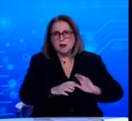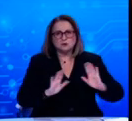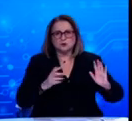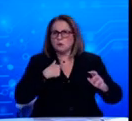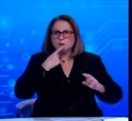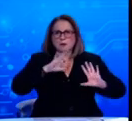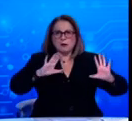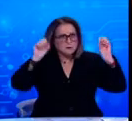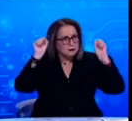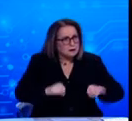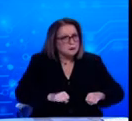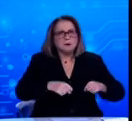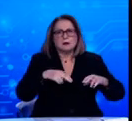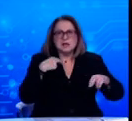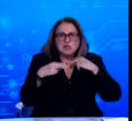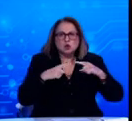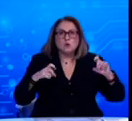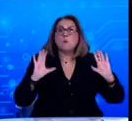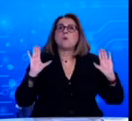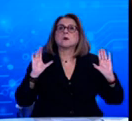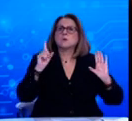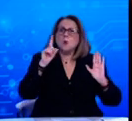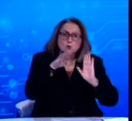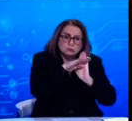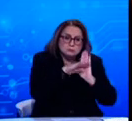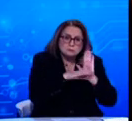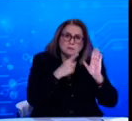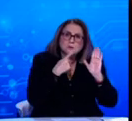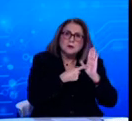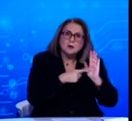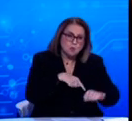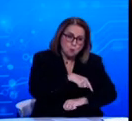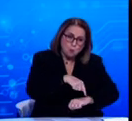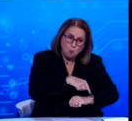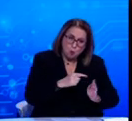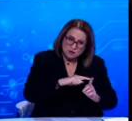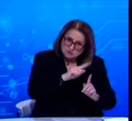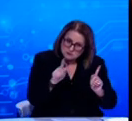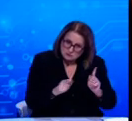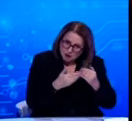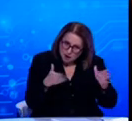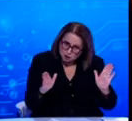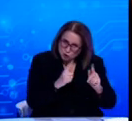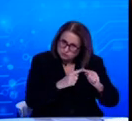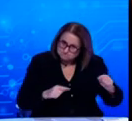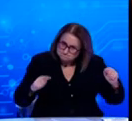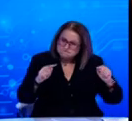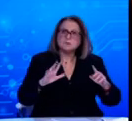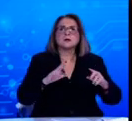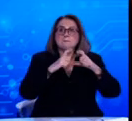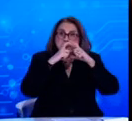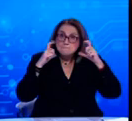τους. Η μάσκα λοιπόν πρέπει να είναι υποχρεωτική σε όλους τους κλειστούς χώρους και να αναπτυχθεί